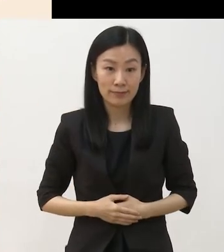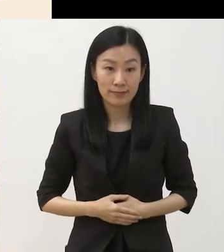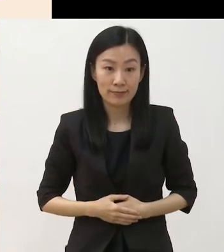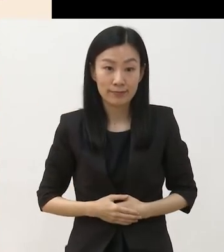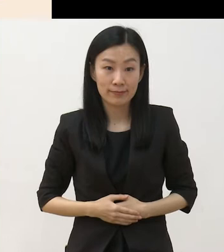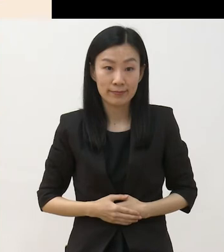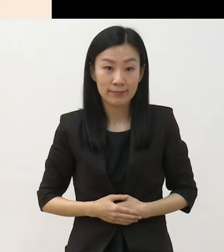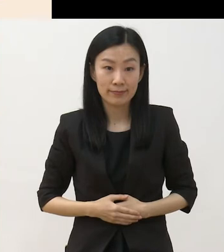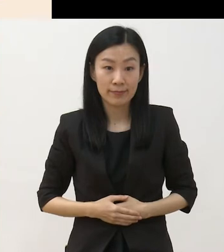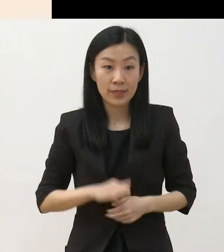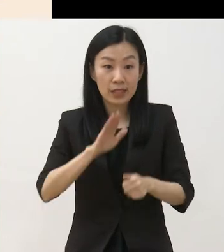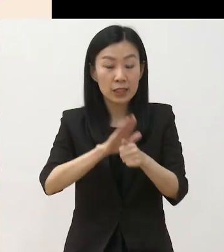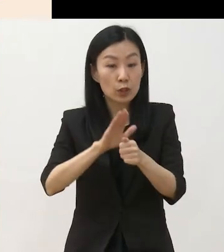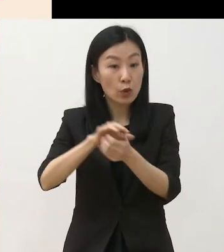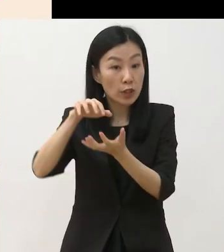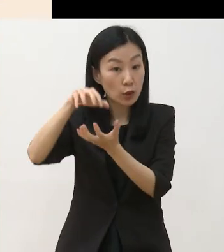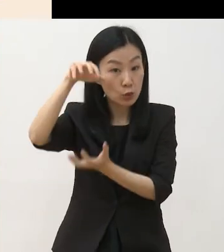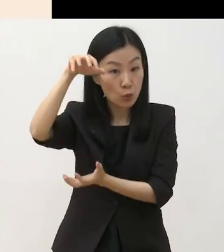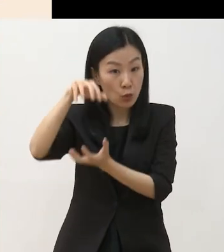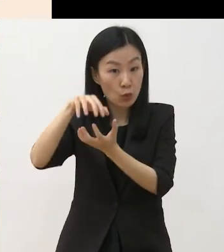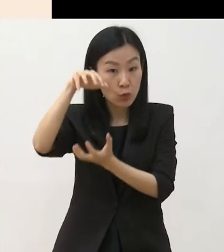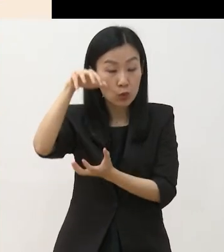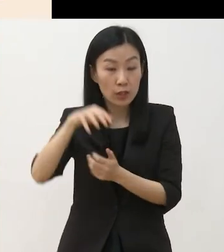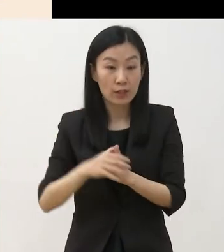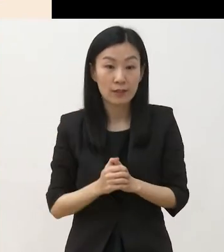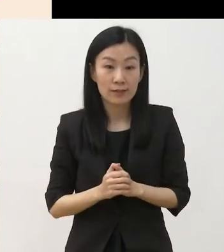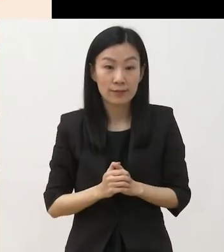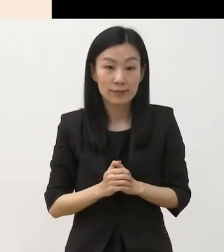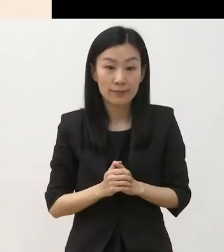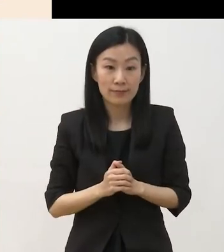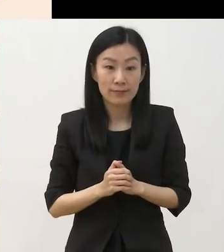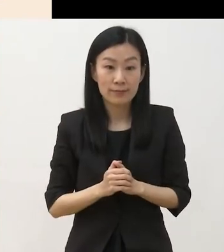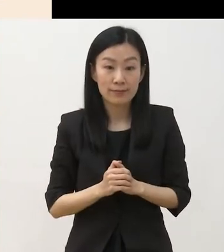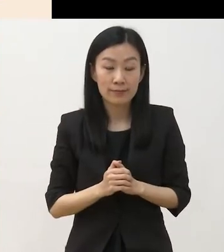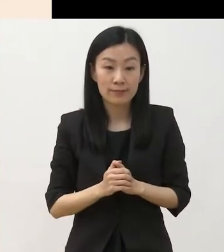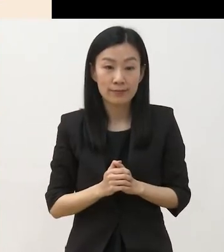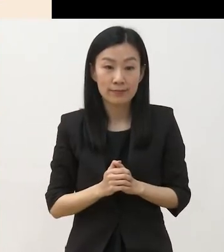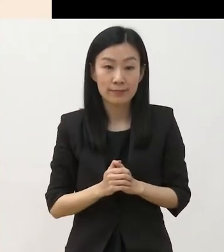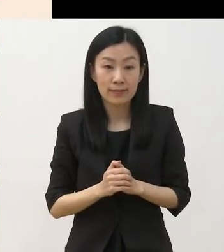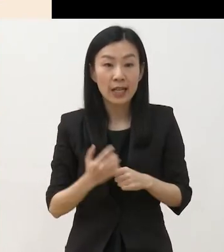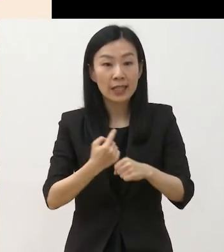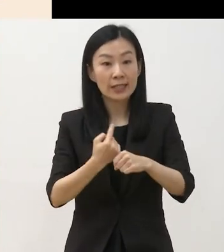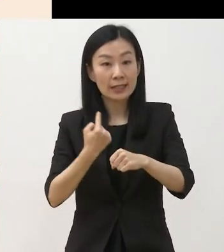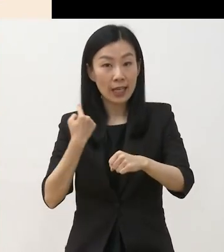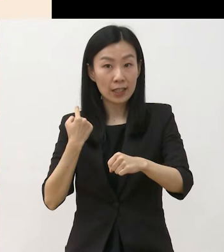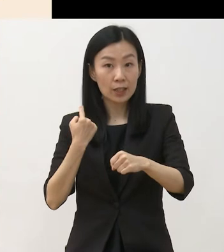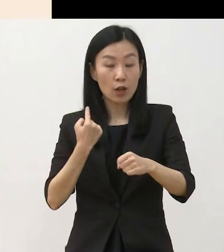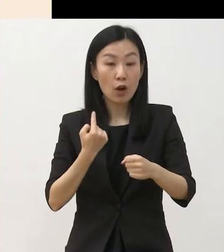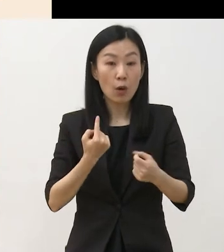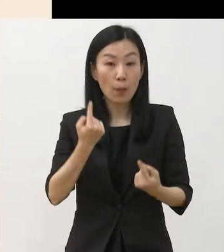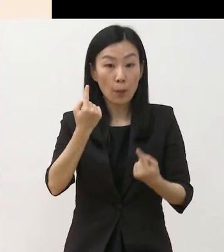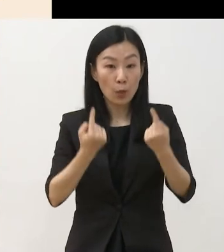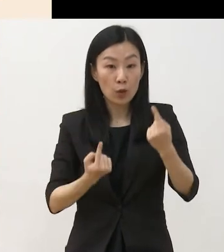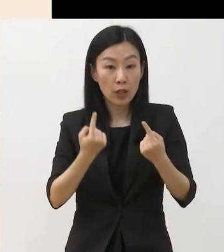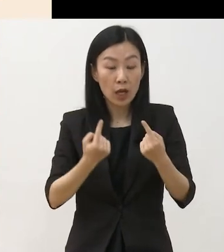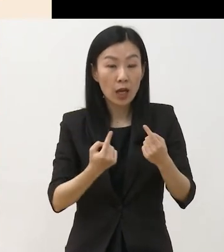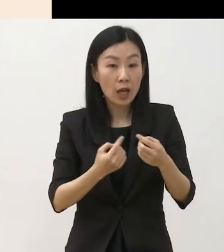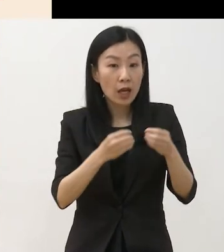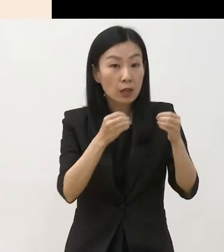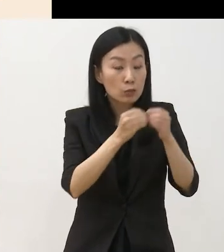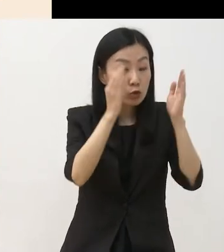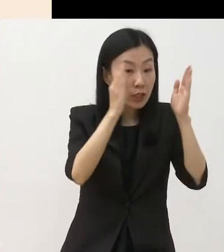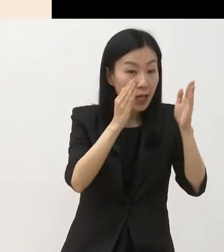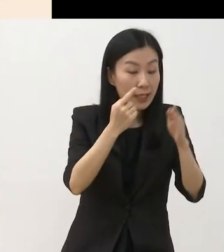네, 지원의 규모입니다. 아까 말씀드렸듯이 전년도보다 문학 시각 예술을 제외한